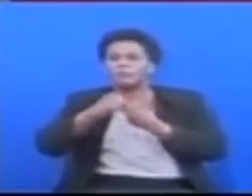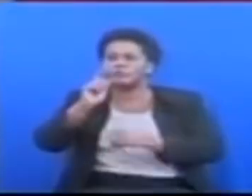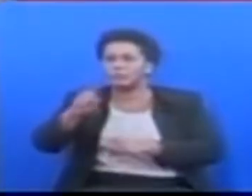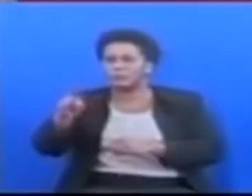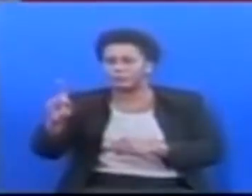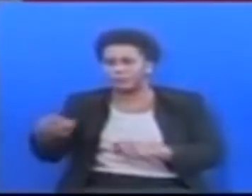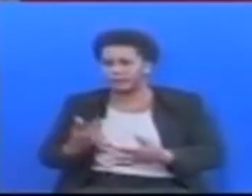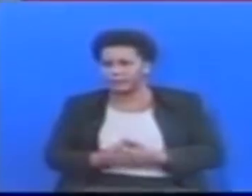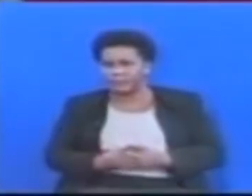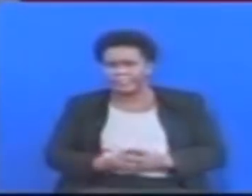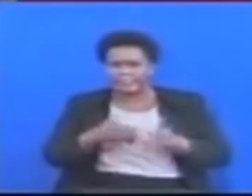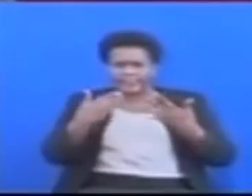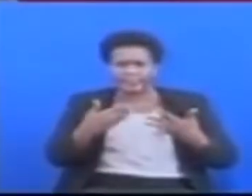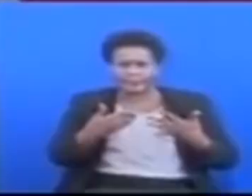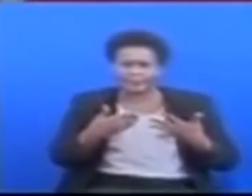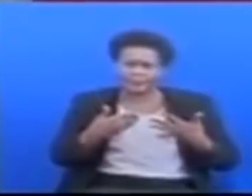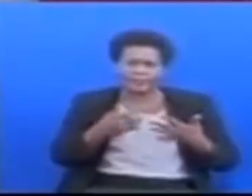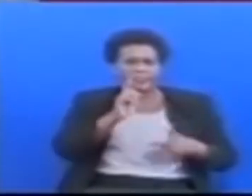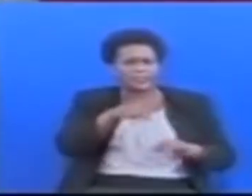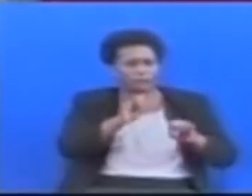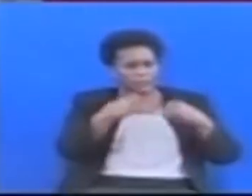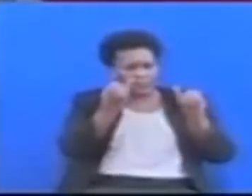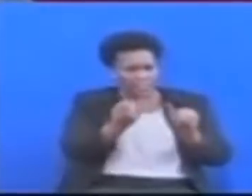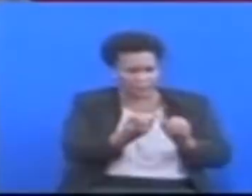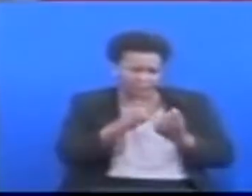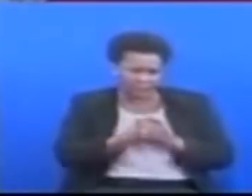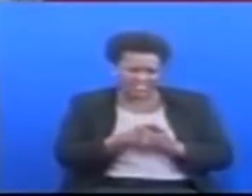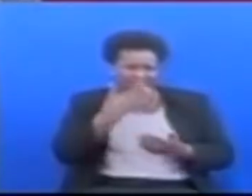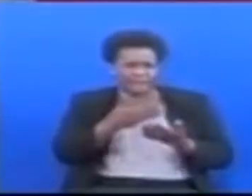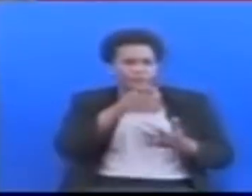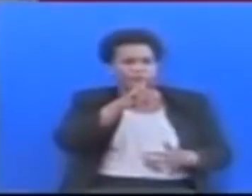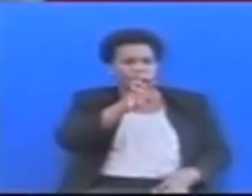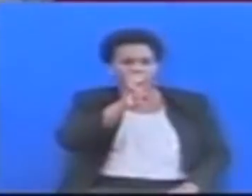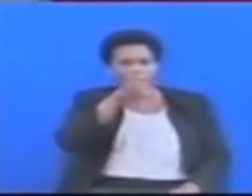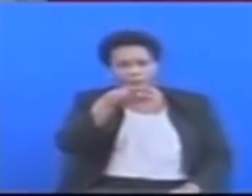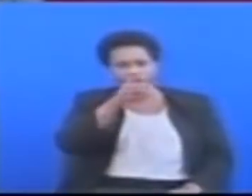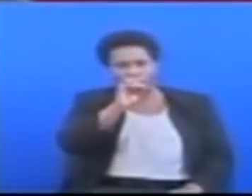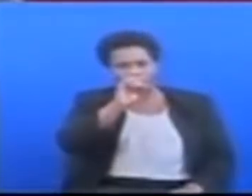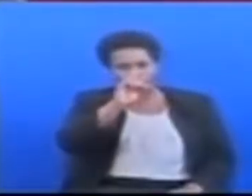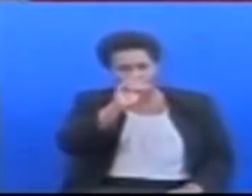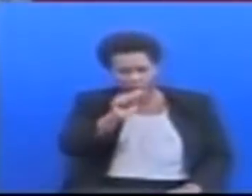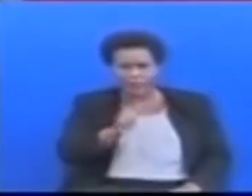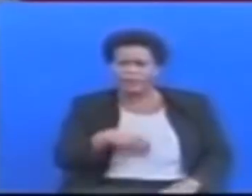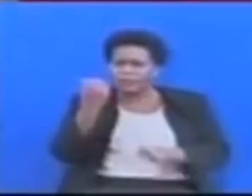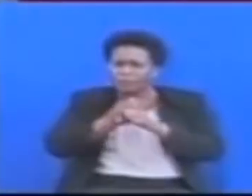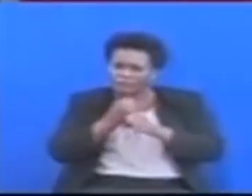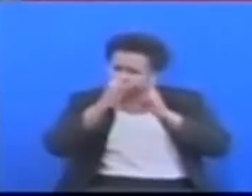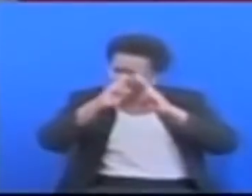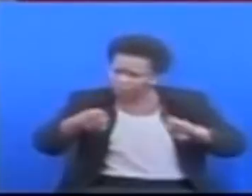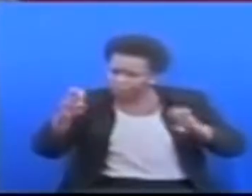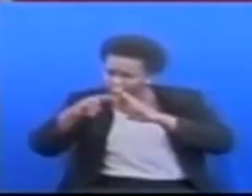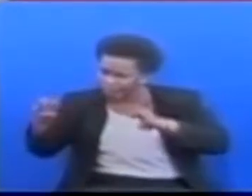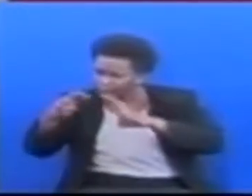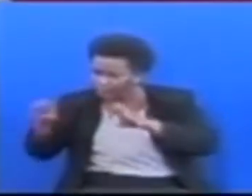au Repoa au ESRF waweze kufanya utafiti kuona ni kwa nini kiti zinakuweko na kwa nini